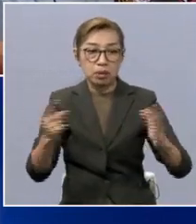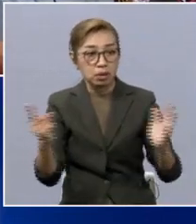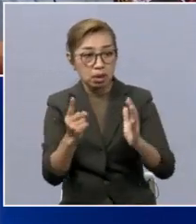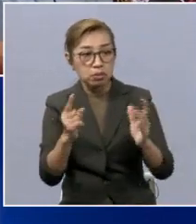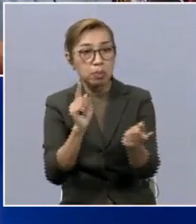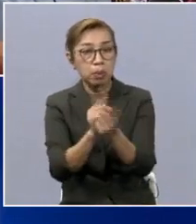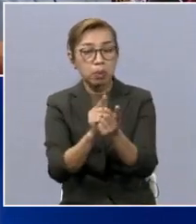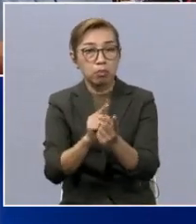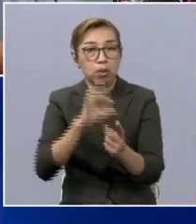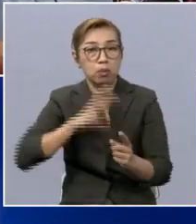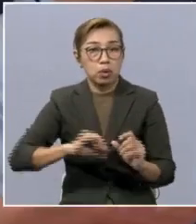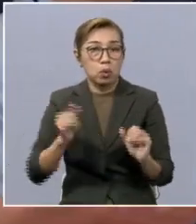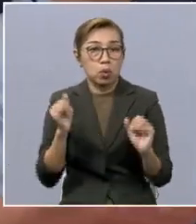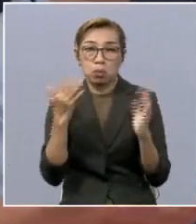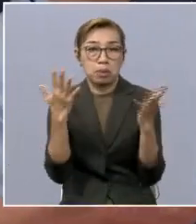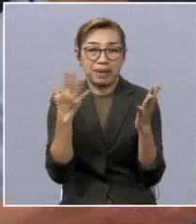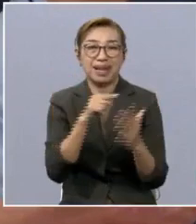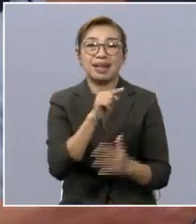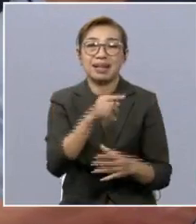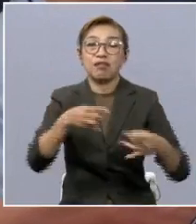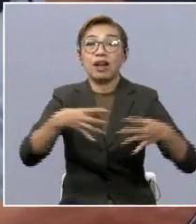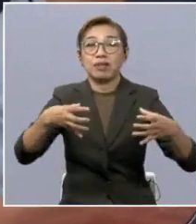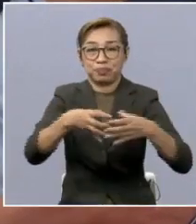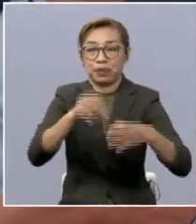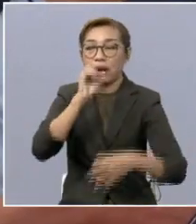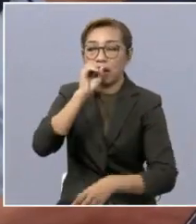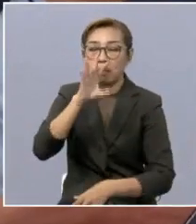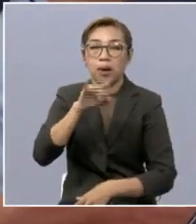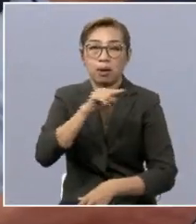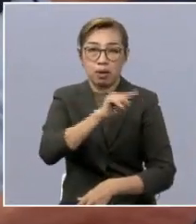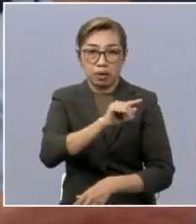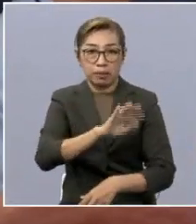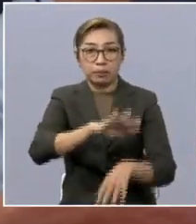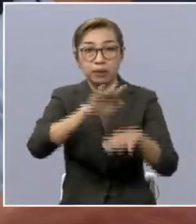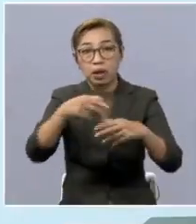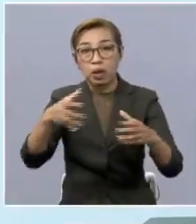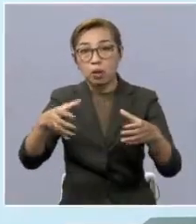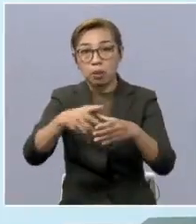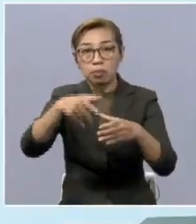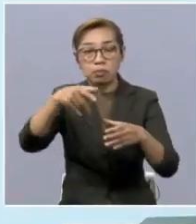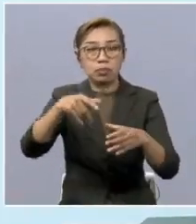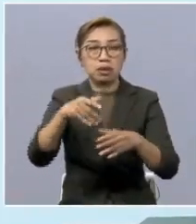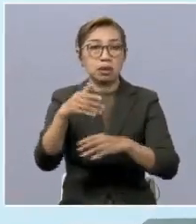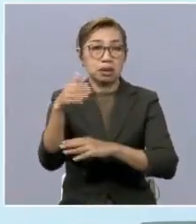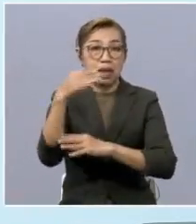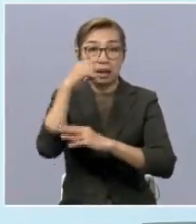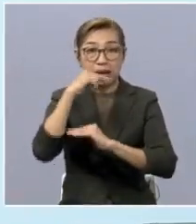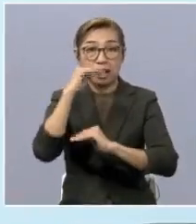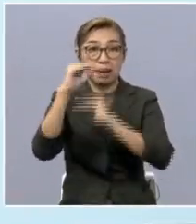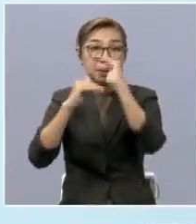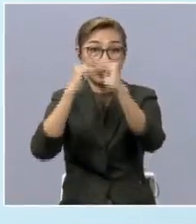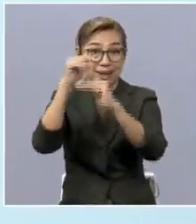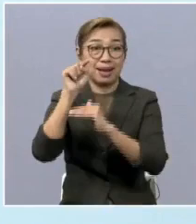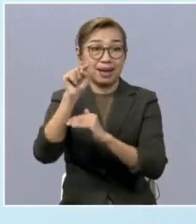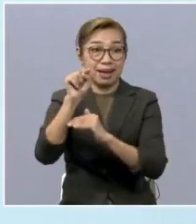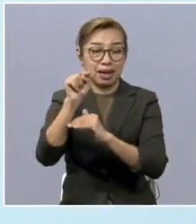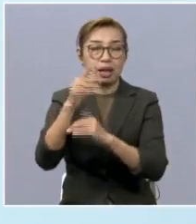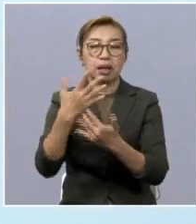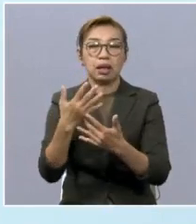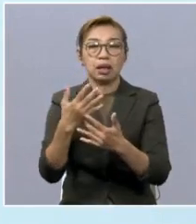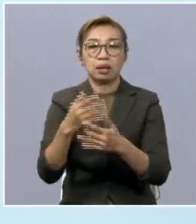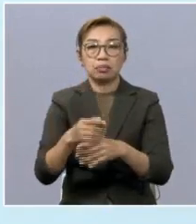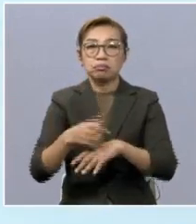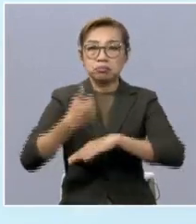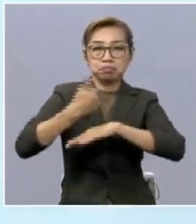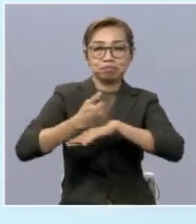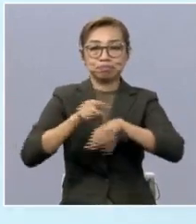นมุมของฝ่ายค้านนะครับ มาดูคุณนิกรจำนงครับส.ส.บัญชีรายชื่อพรรคชาติไทยพัฒนานะครับในฐานะผู้อำนวยการพรรคก็